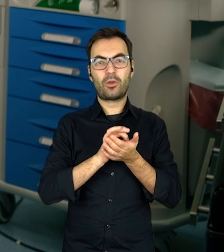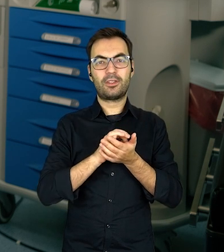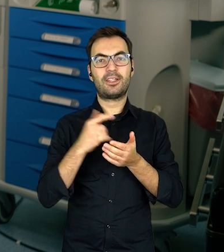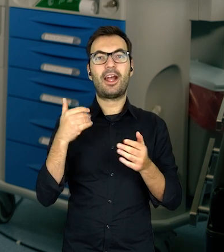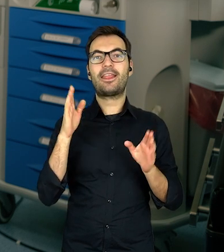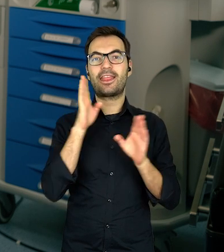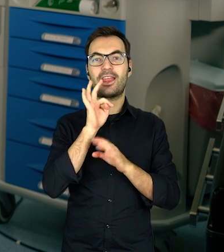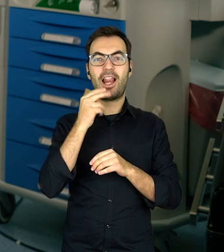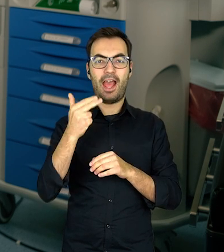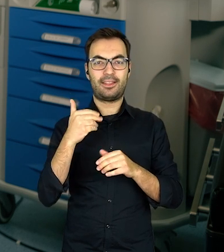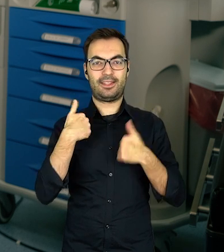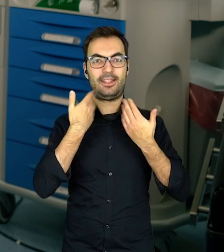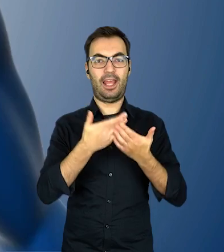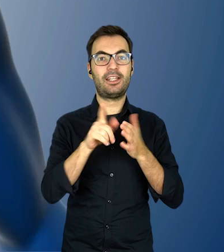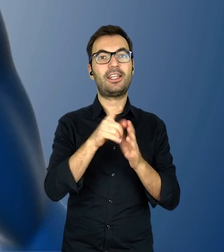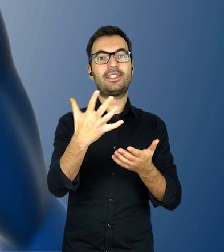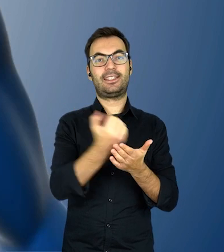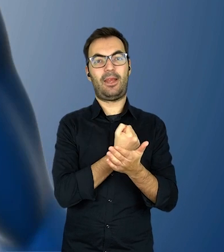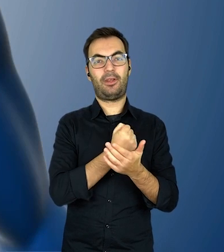tlen i zabrać z nich dwutlenek węgla.